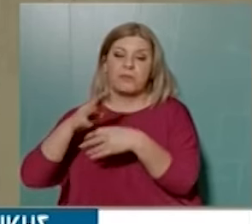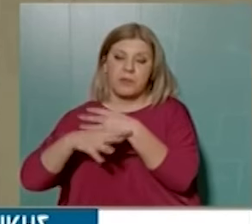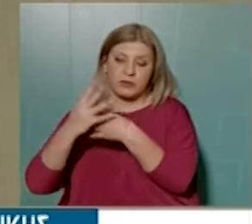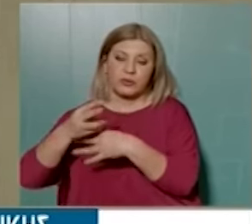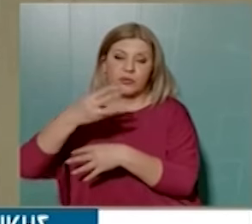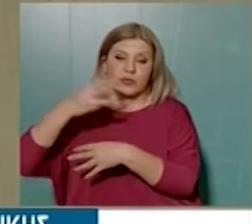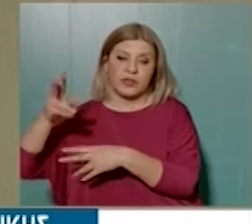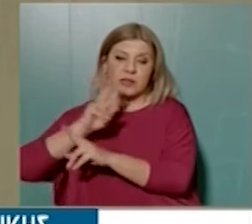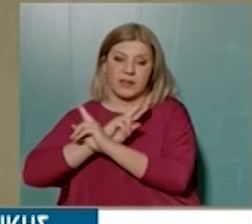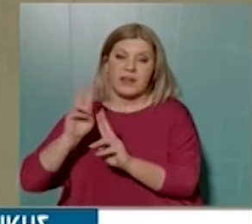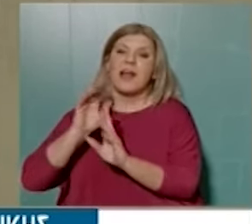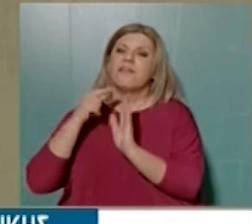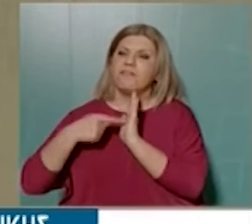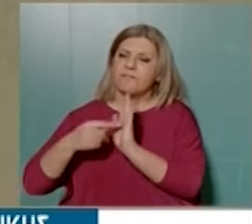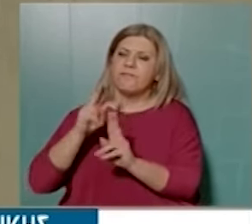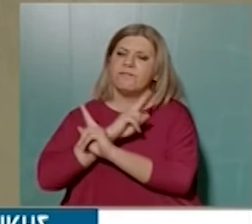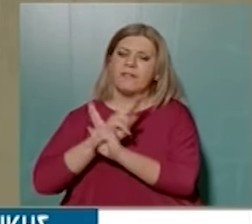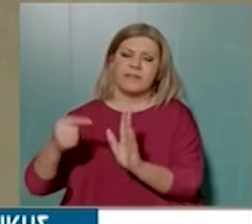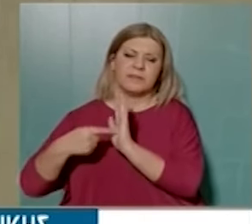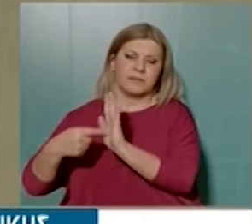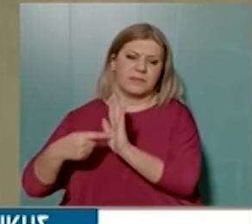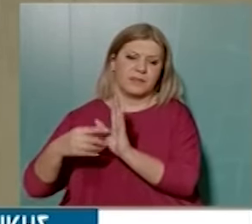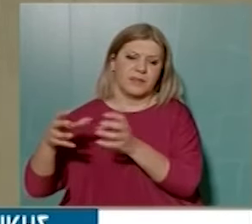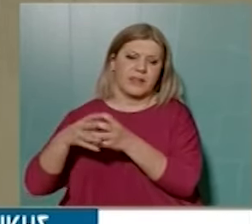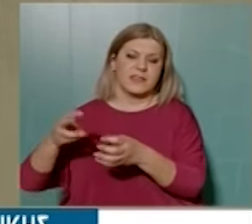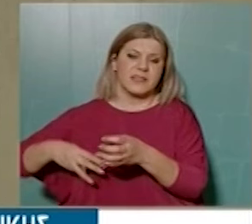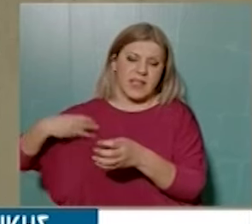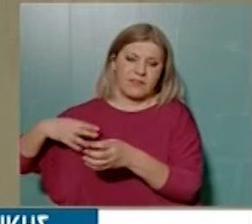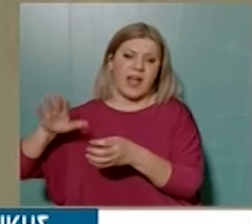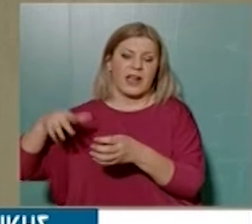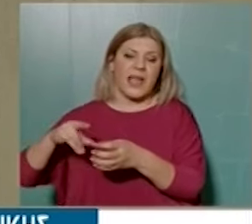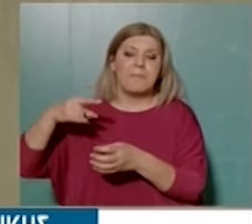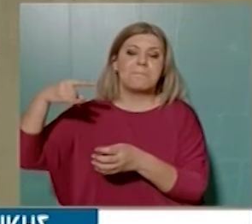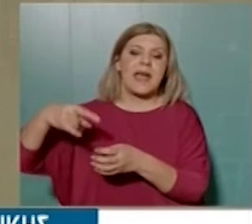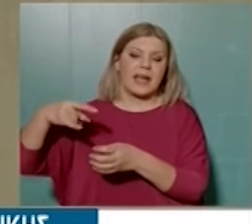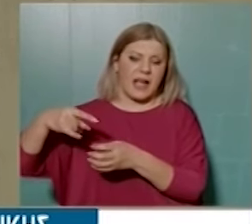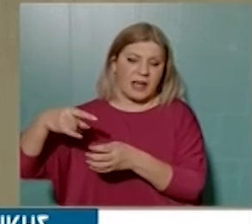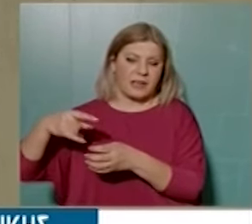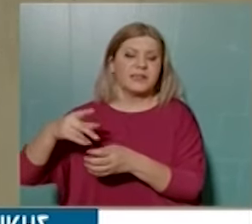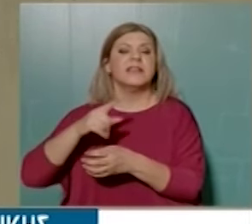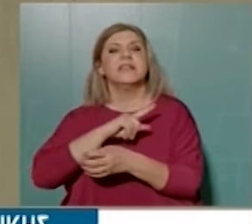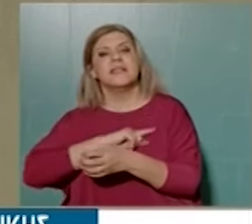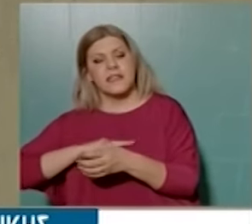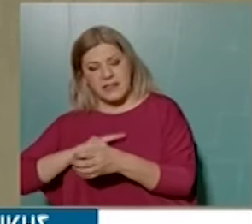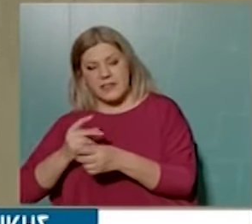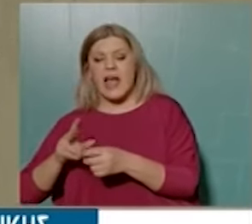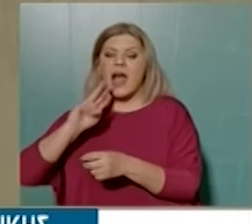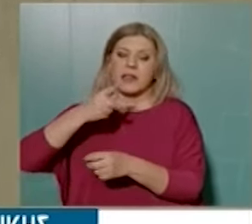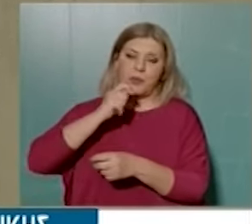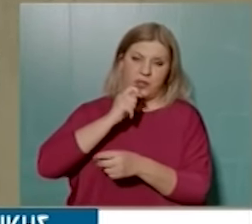συριζα φανερά ή κρυφά των παρατάξεων των κυρίων δηλαδή ζέρβα αγγελούδη και πέγκα ή είτε είναι στη διοίκηση είτε δήθεν